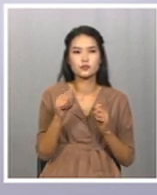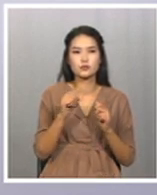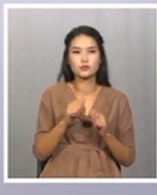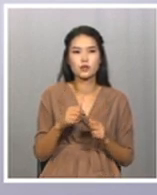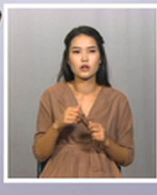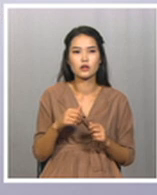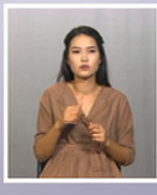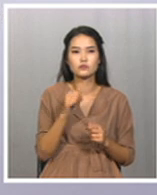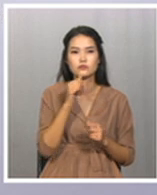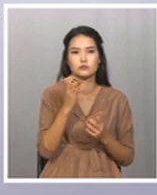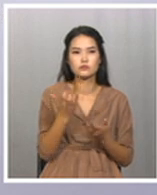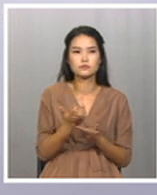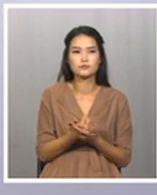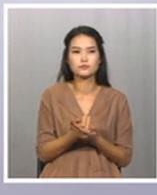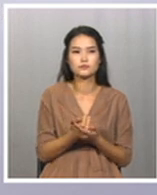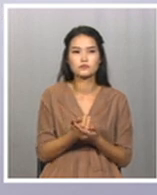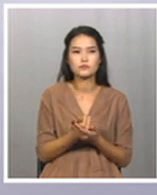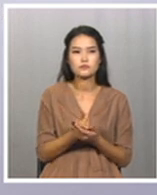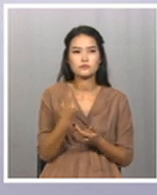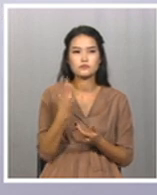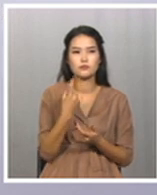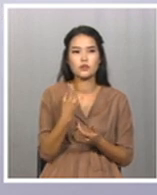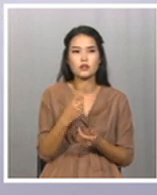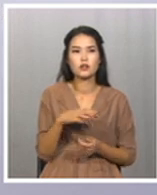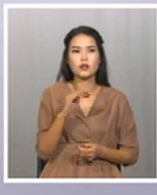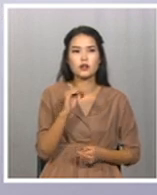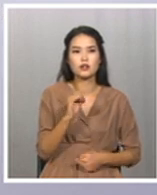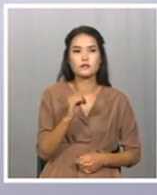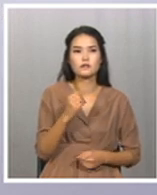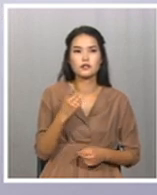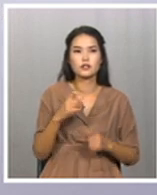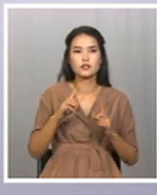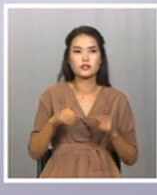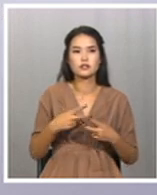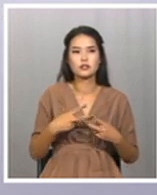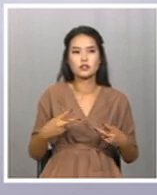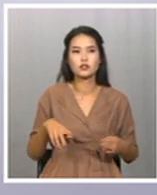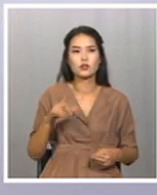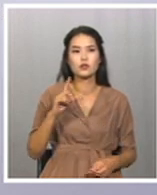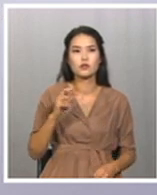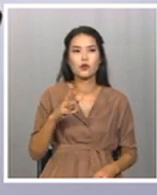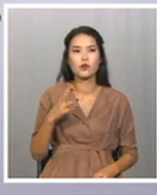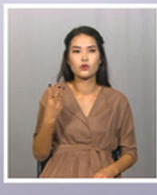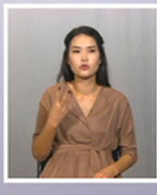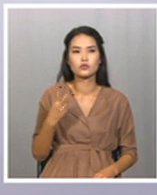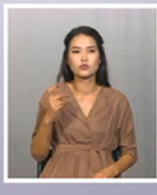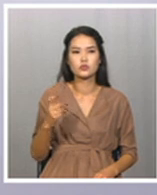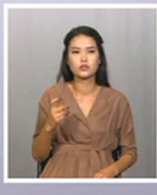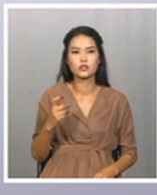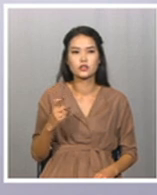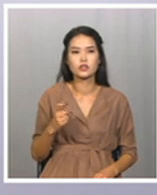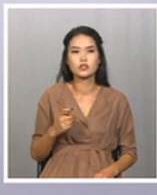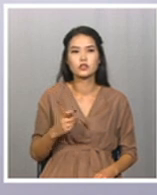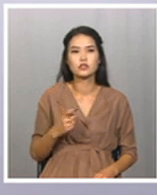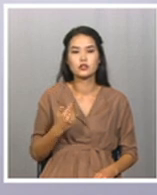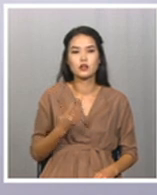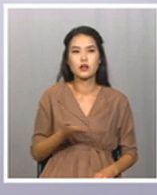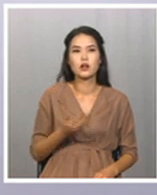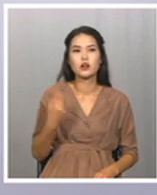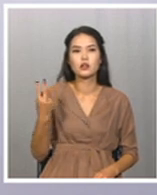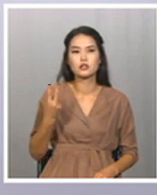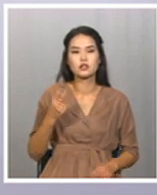функциясының туындысын табайық. Біріншісі, X-тен F тең болады негізі 3 болатын X-тің